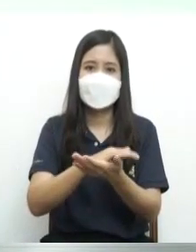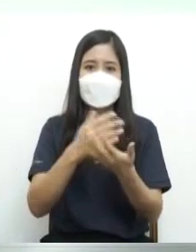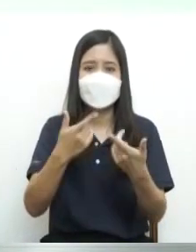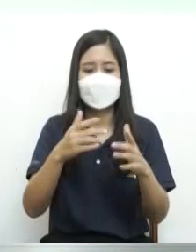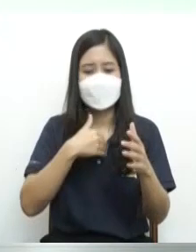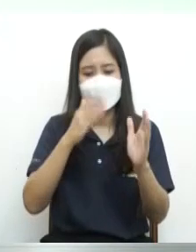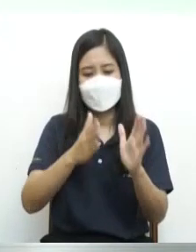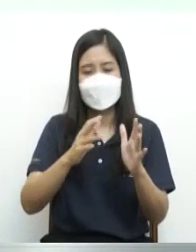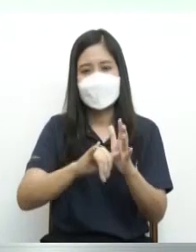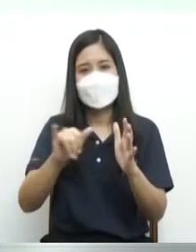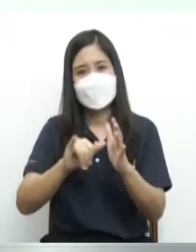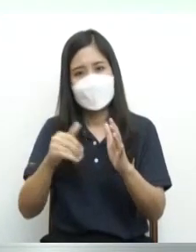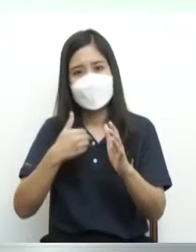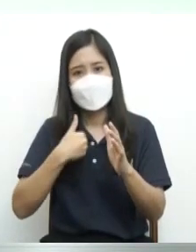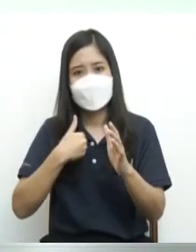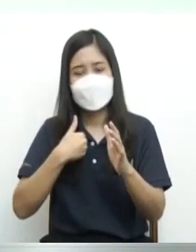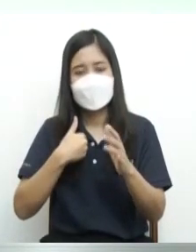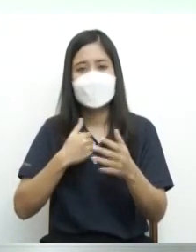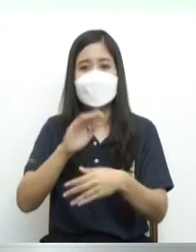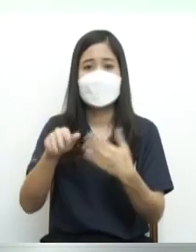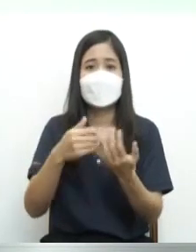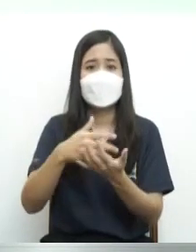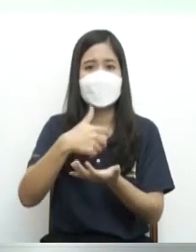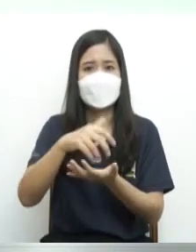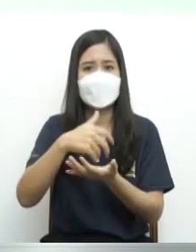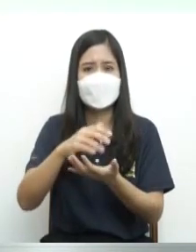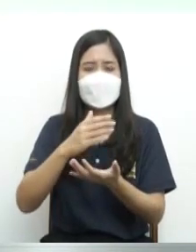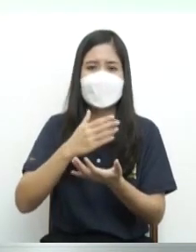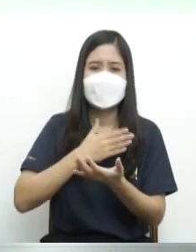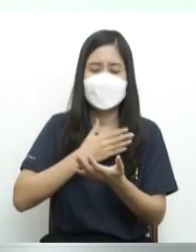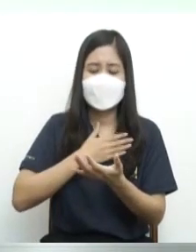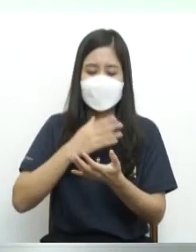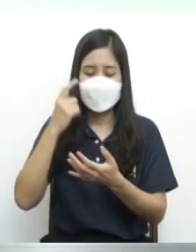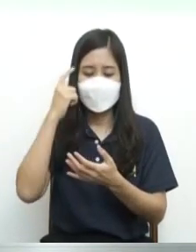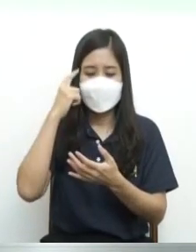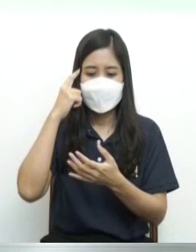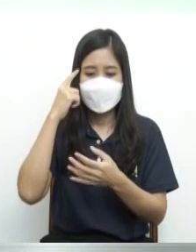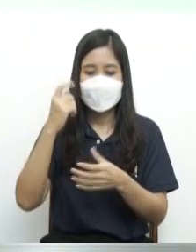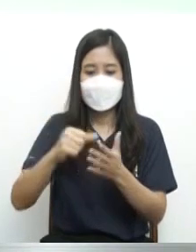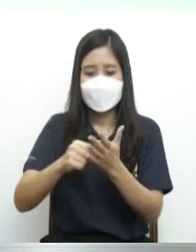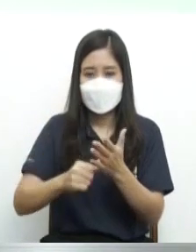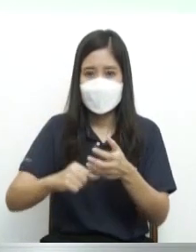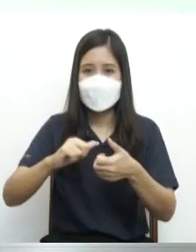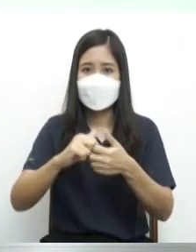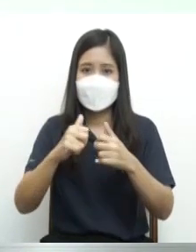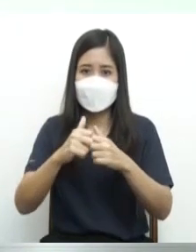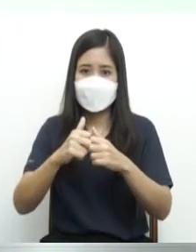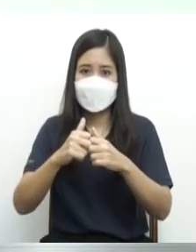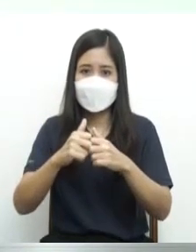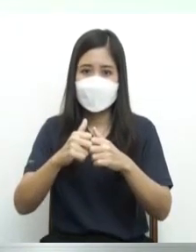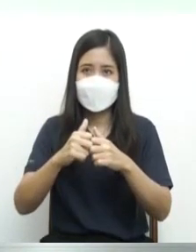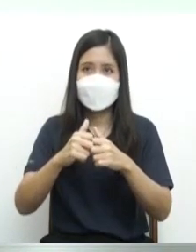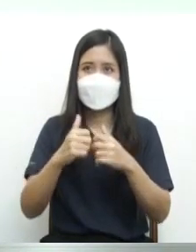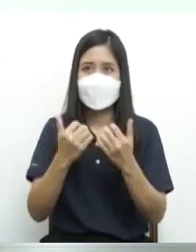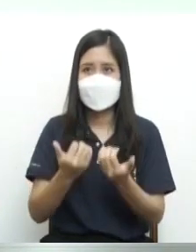ไม่พูดในทางเทคนิคแต่เล่าให้ฟังว่ามันเป็นอะไรที่เราได้ช่วยแก้ปัญหาให้พี่น้องเป็น10กว่าชีวิตที่บางคนเข้ามาอยู่